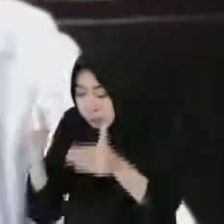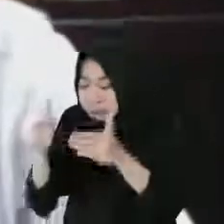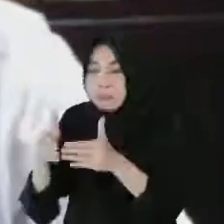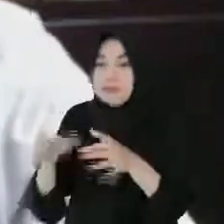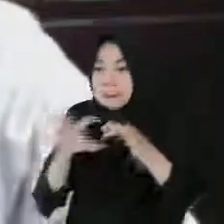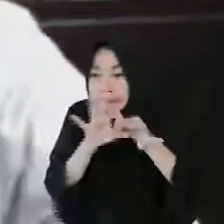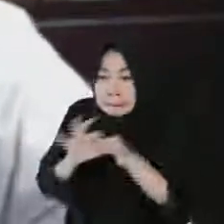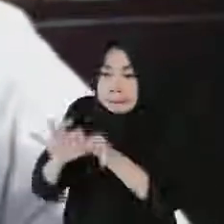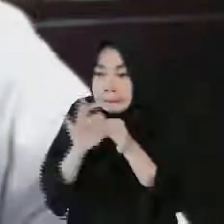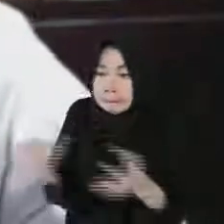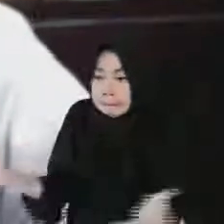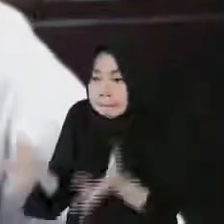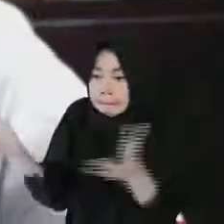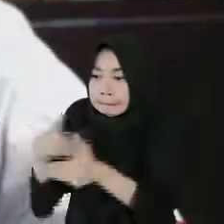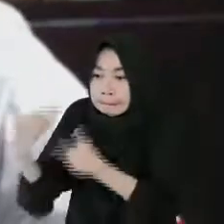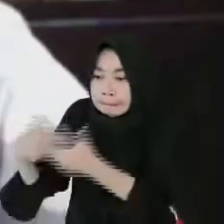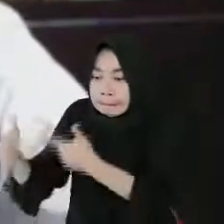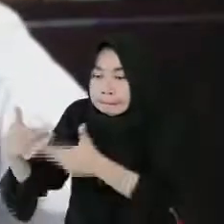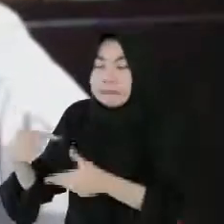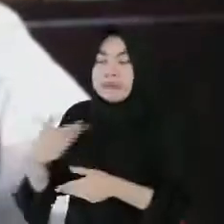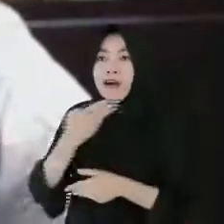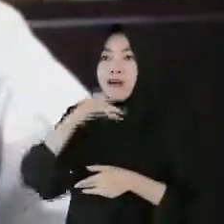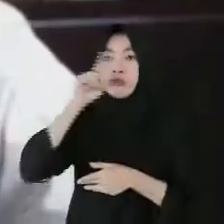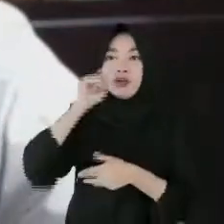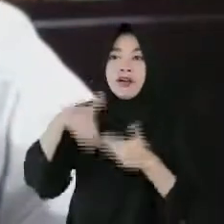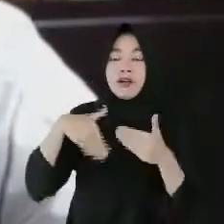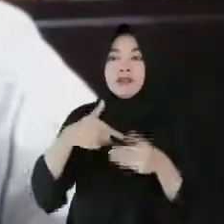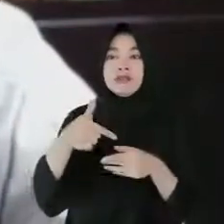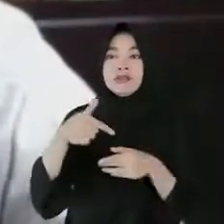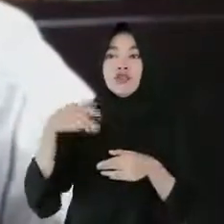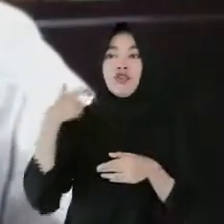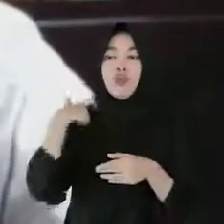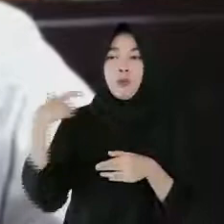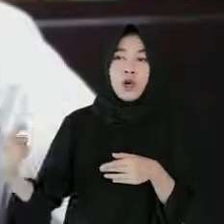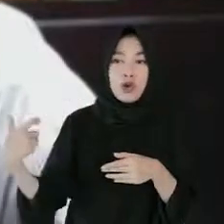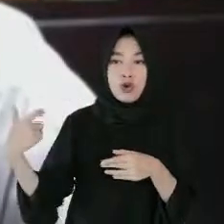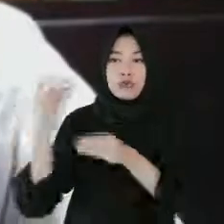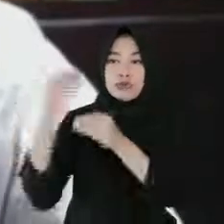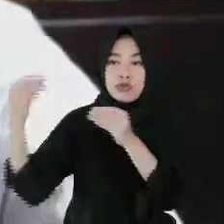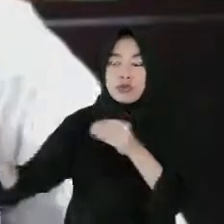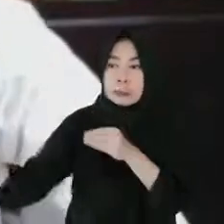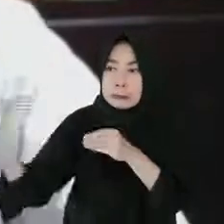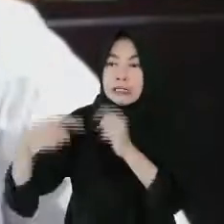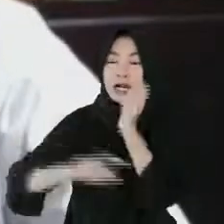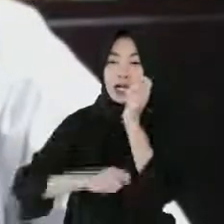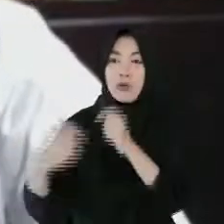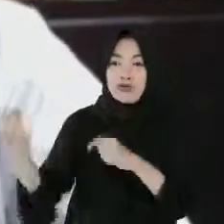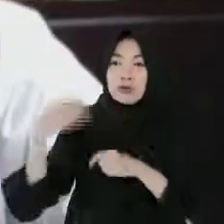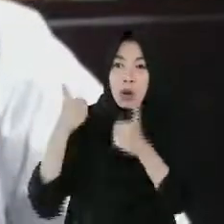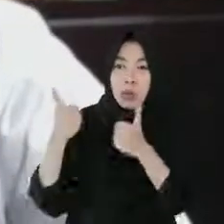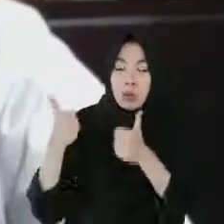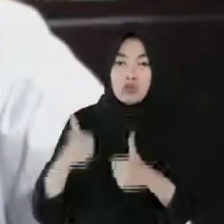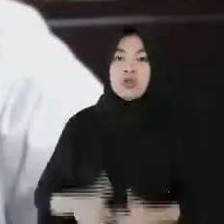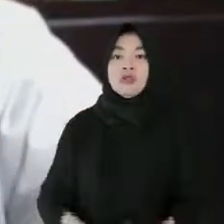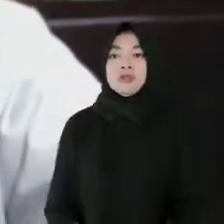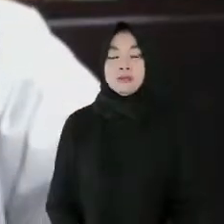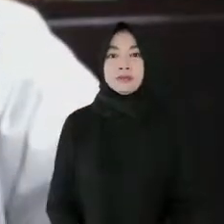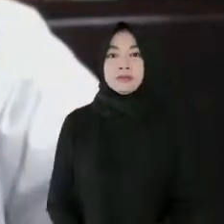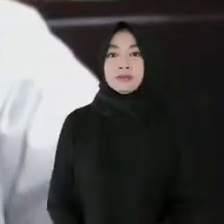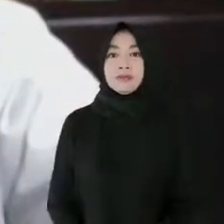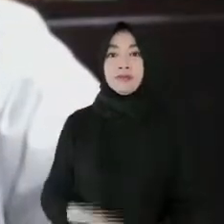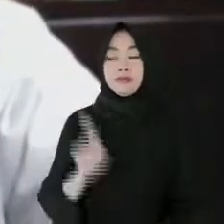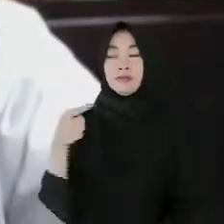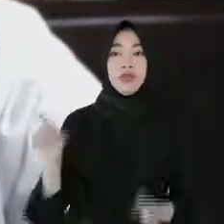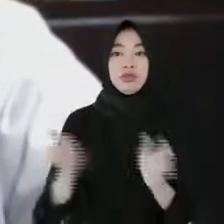bersinergi dan alhamdulillah sangat bagus respon dari pak gubernur dan jajarannya sebagai contohnya begini pada